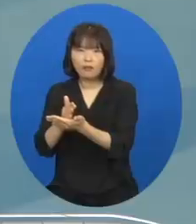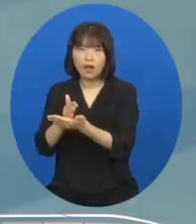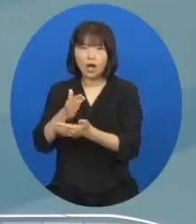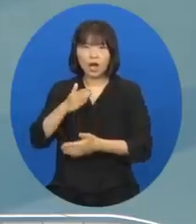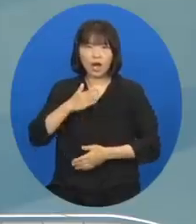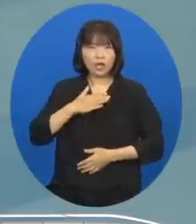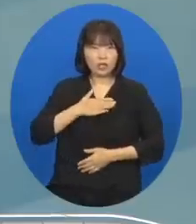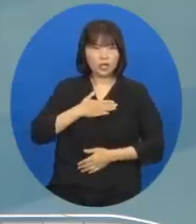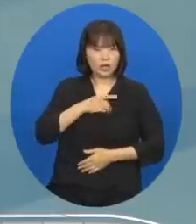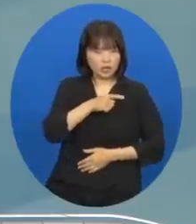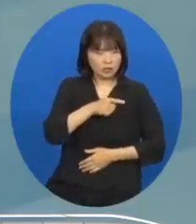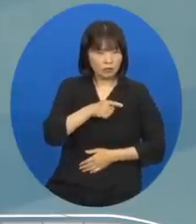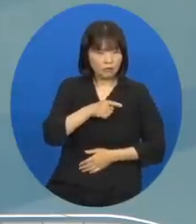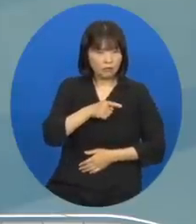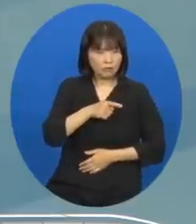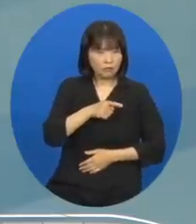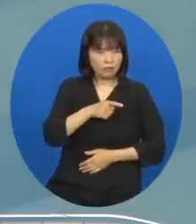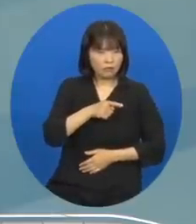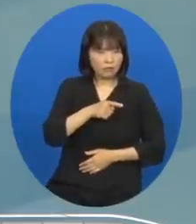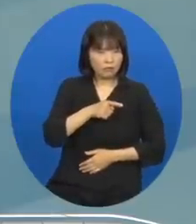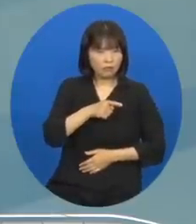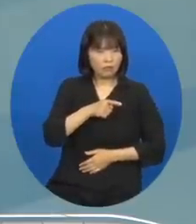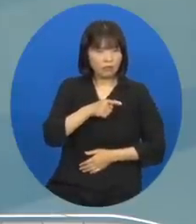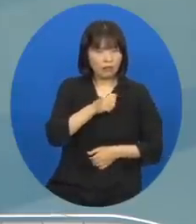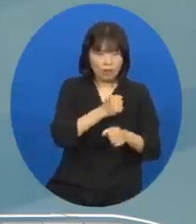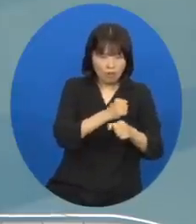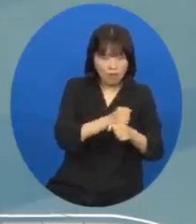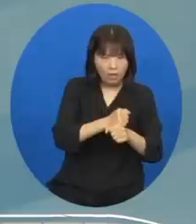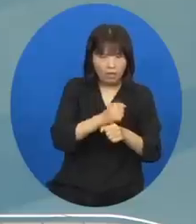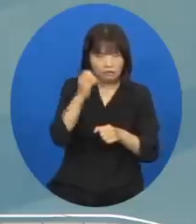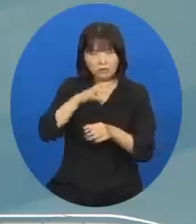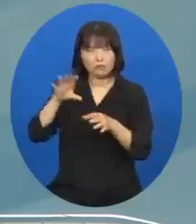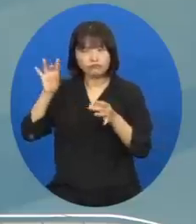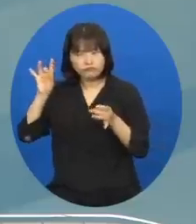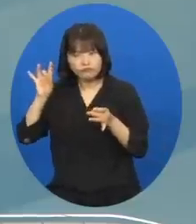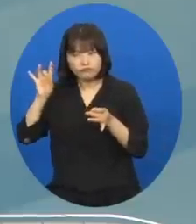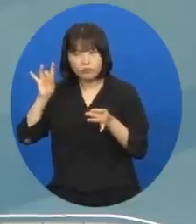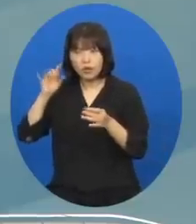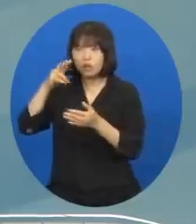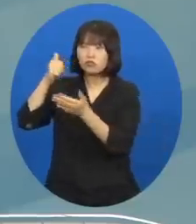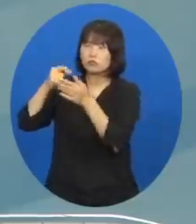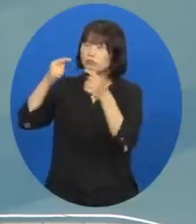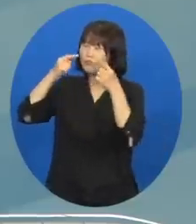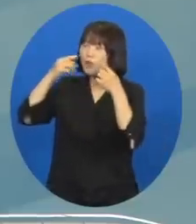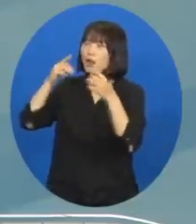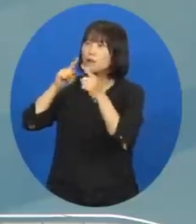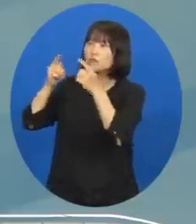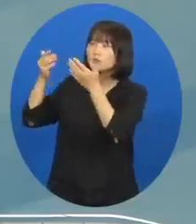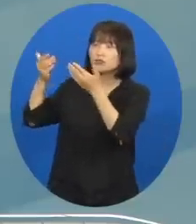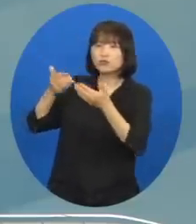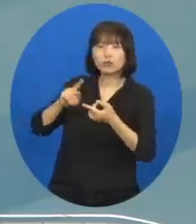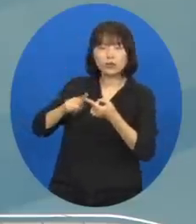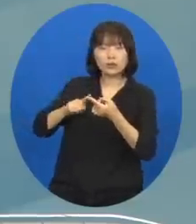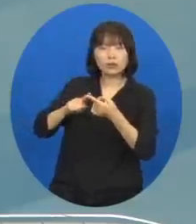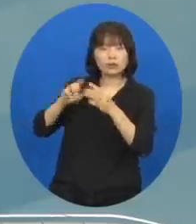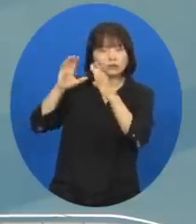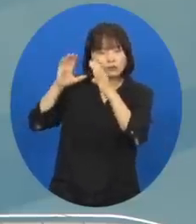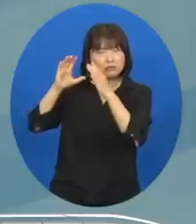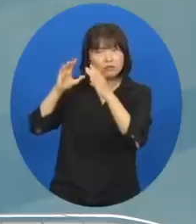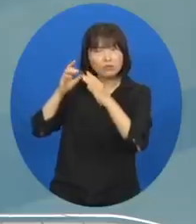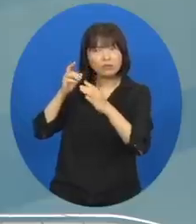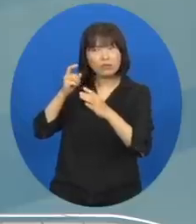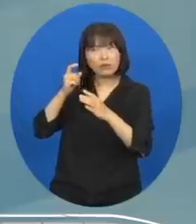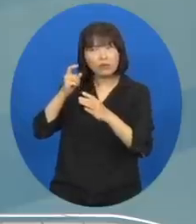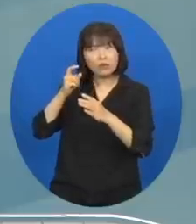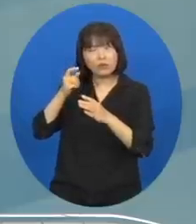해야 되나 서 있어야 되나, 주님이 나에게 뭐라고 명확하게 말씀하시는 것을 듣는 일에